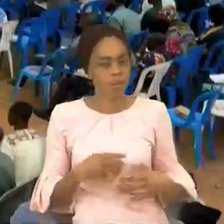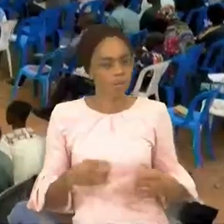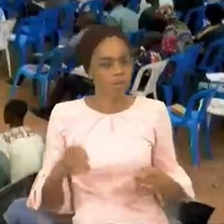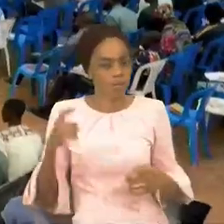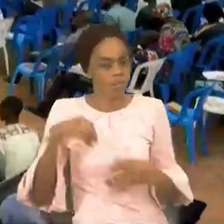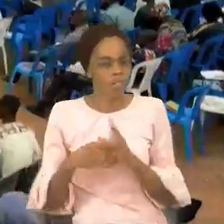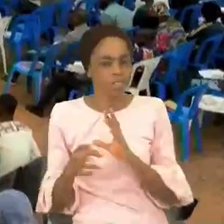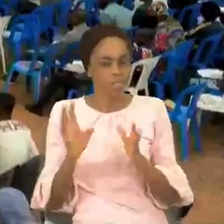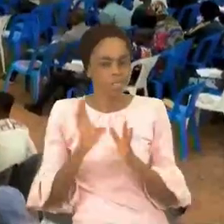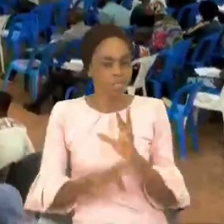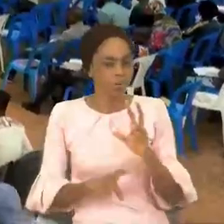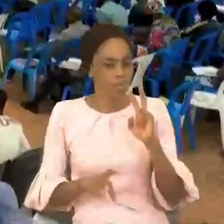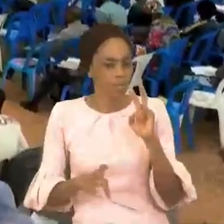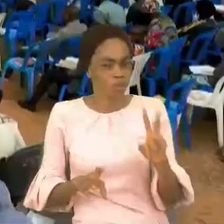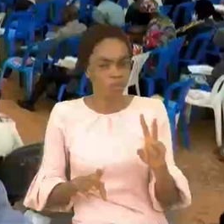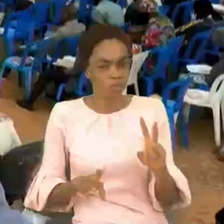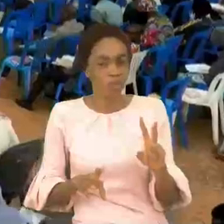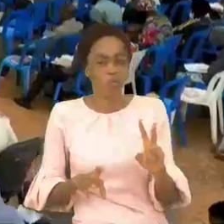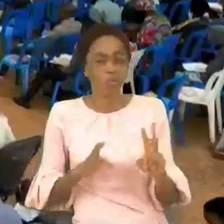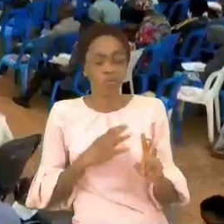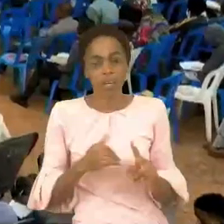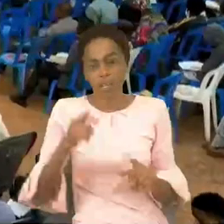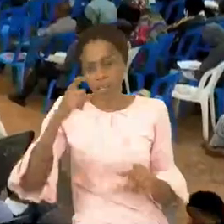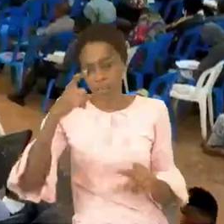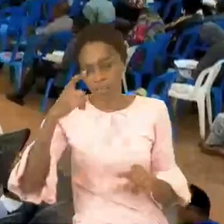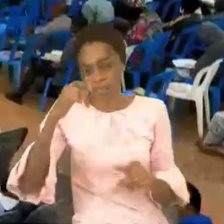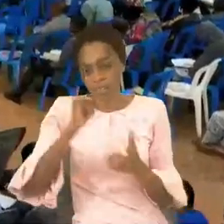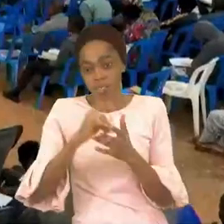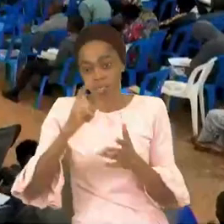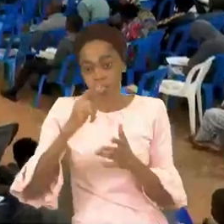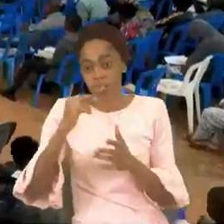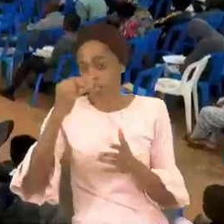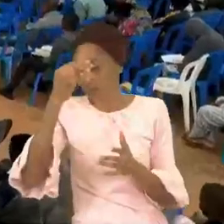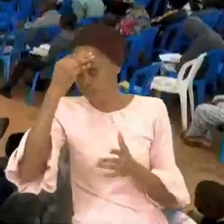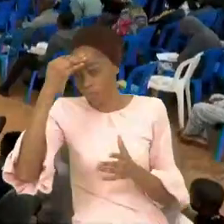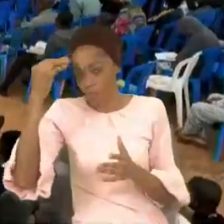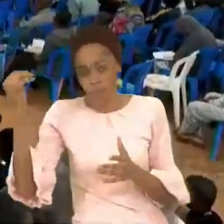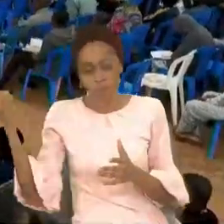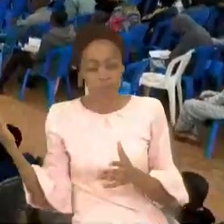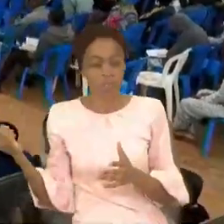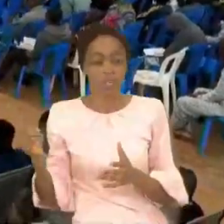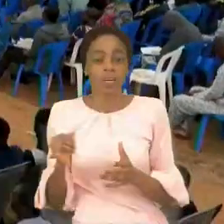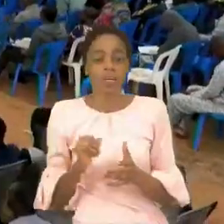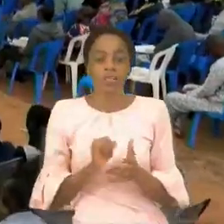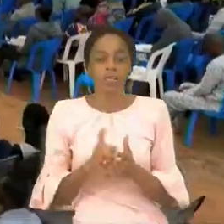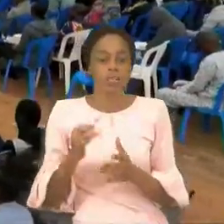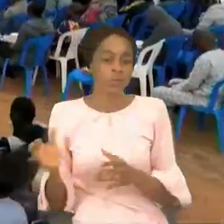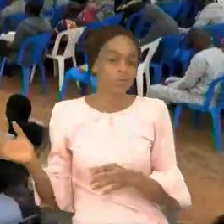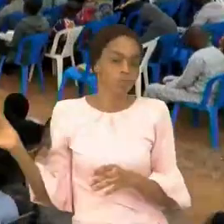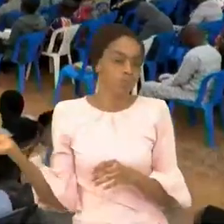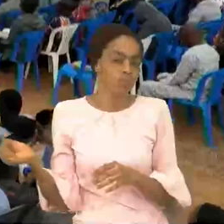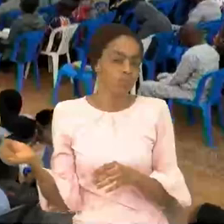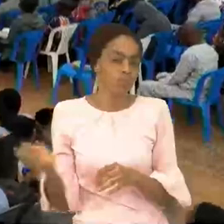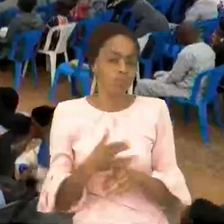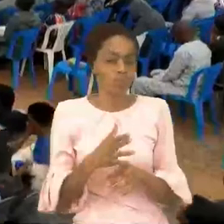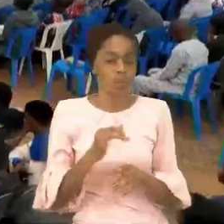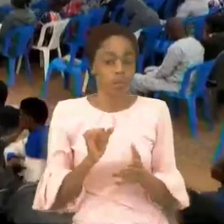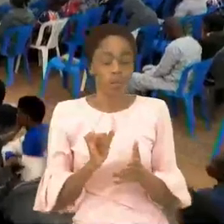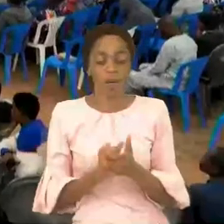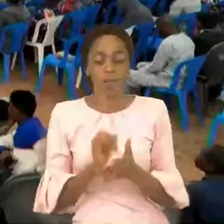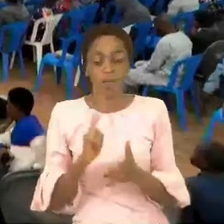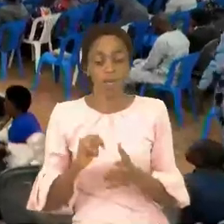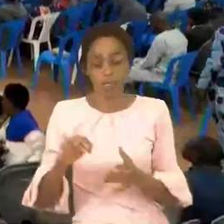du chapitre 2 qui est venue et qui a été lancée contre cette image et de fer et